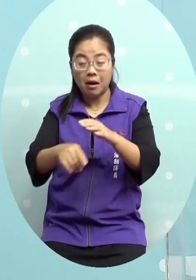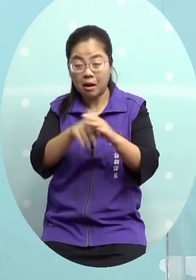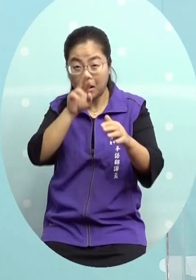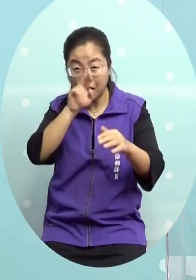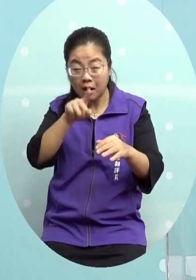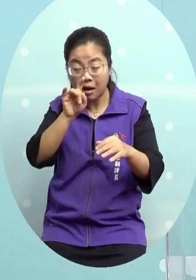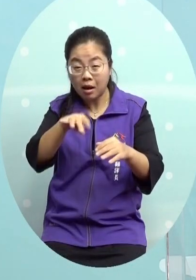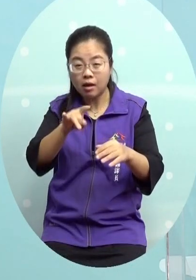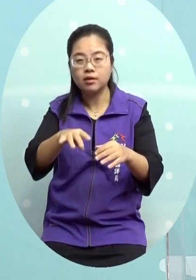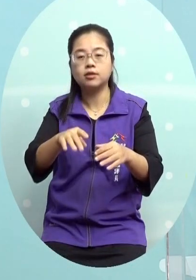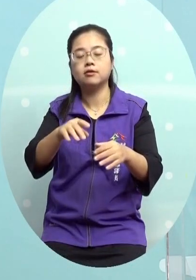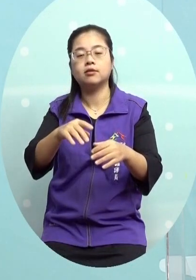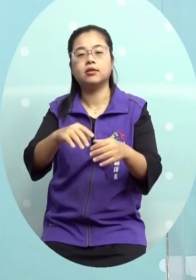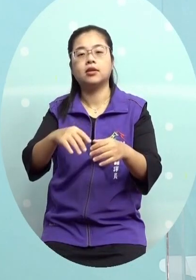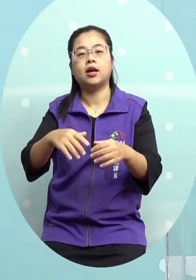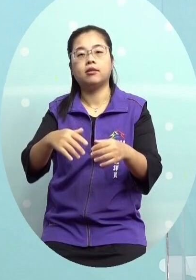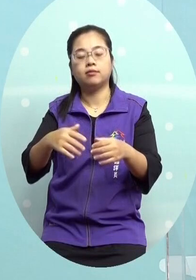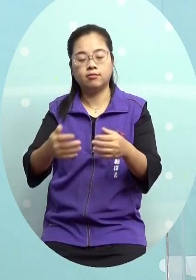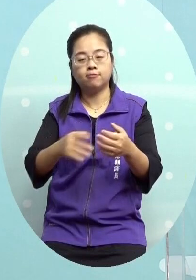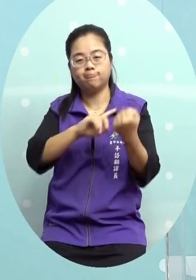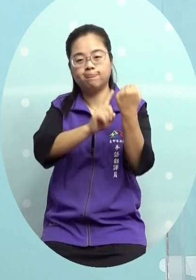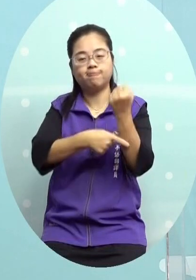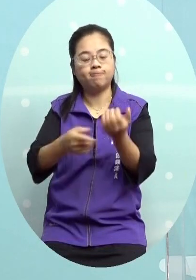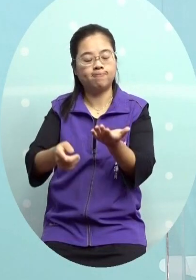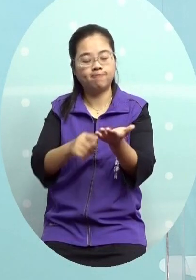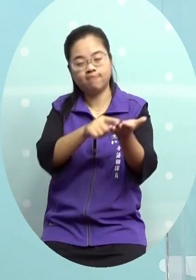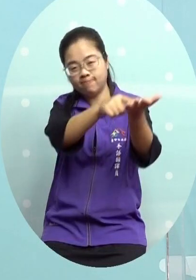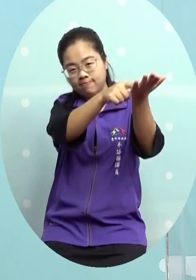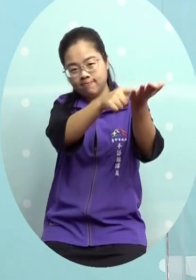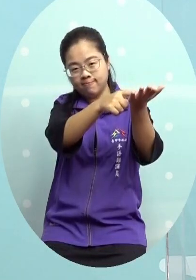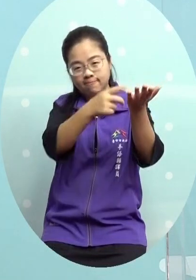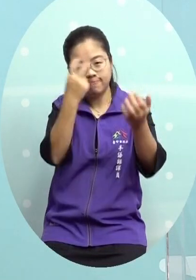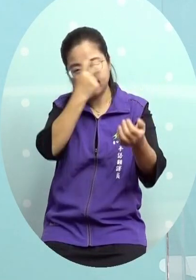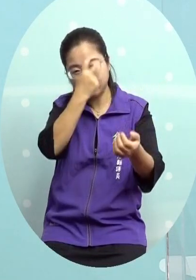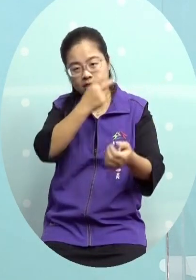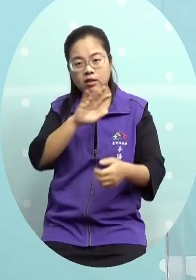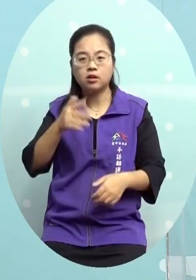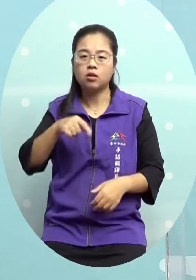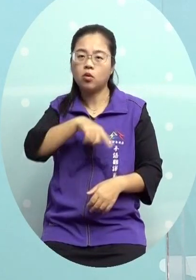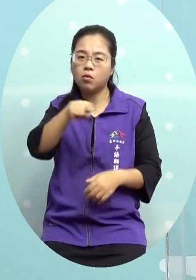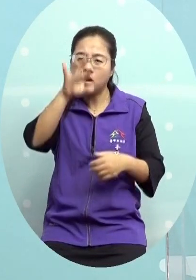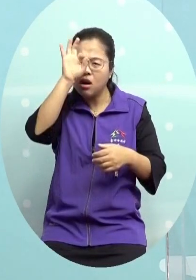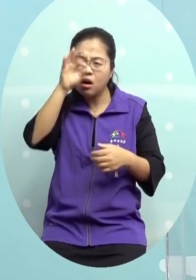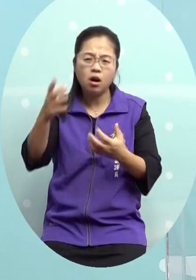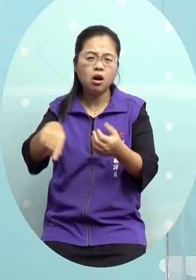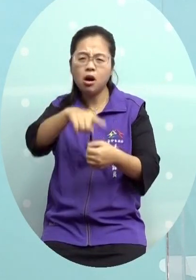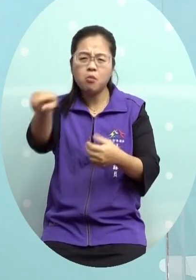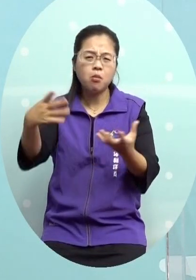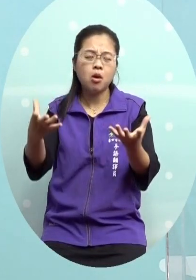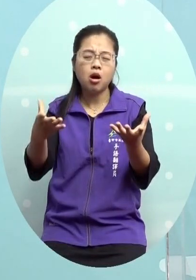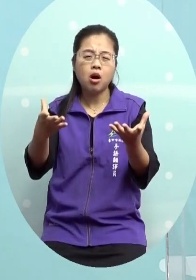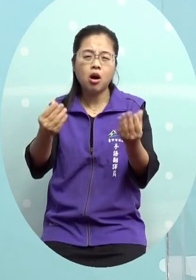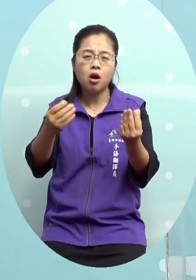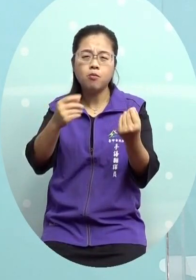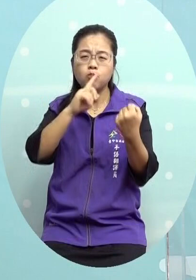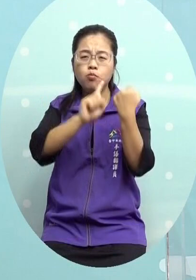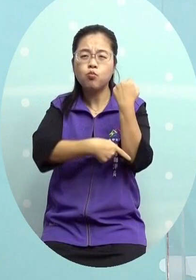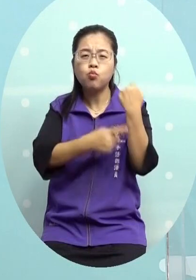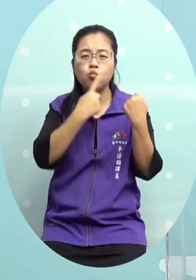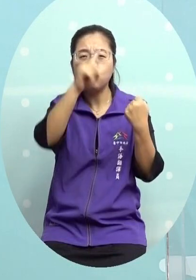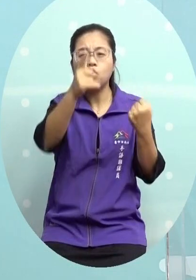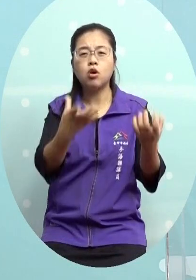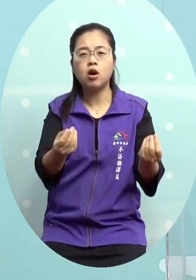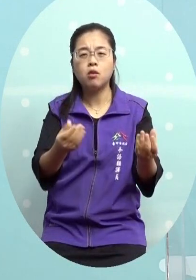的侦查还候选人一个清白。那但是我们没有看到这样的做法，所以负面攻